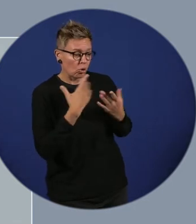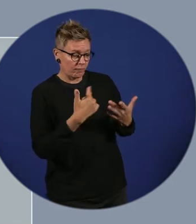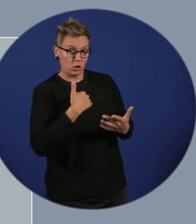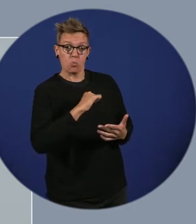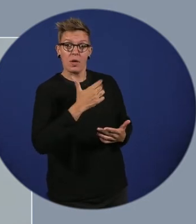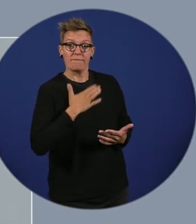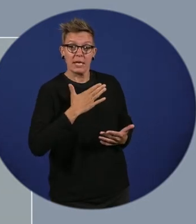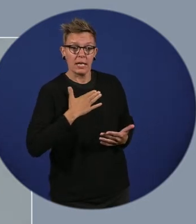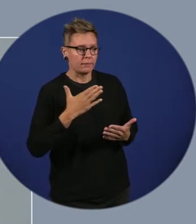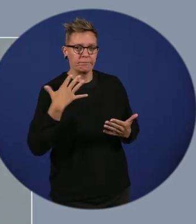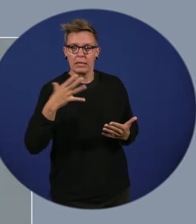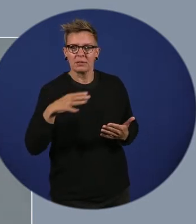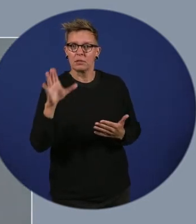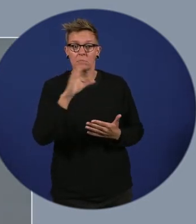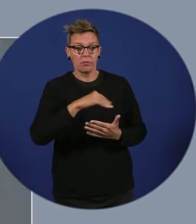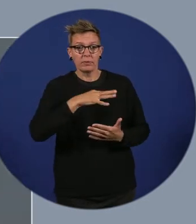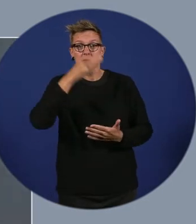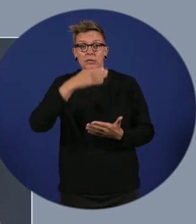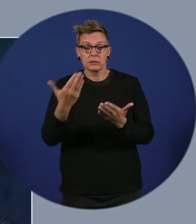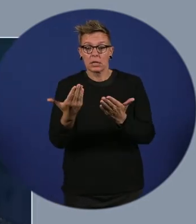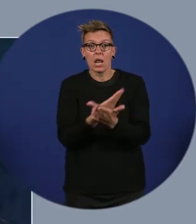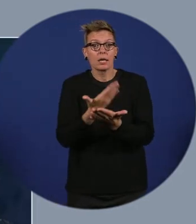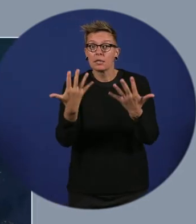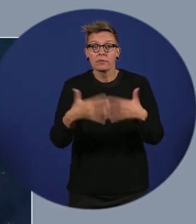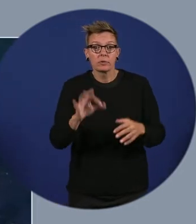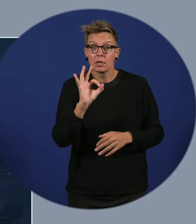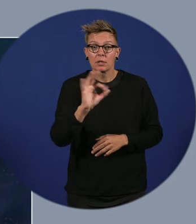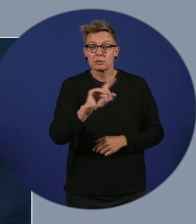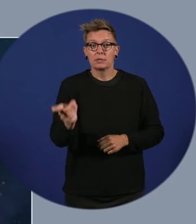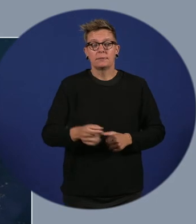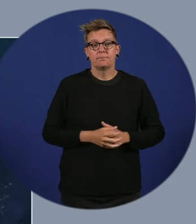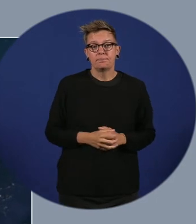vill, så kommer inte det här landet att fungera.